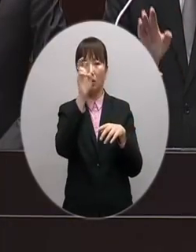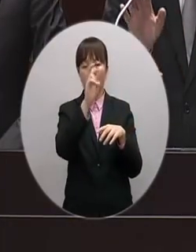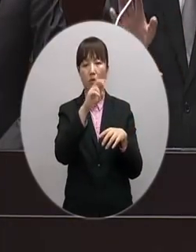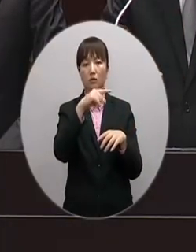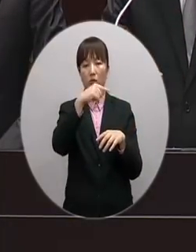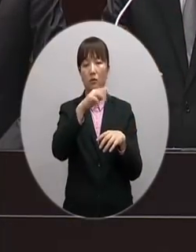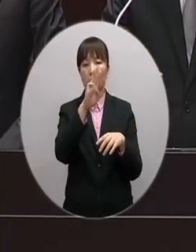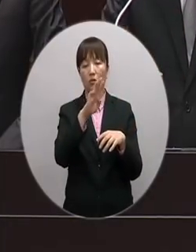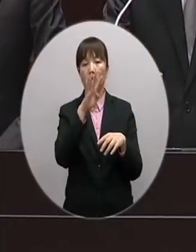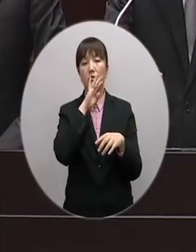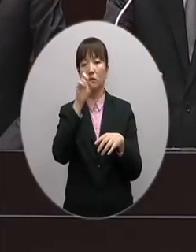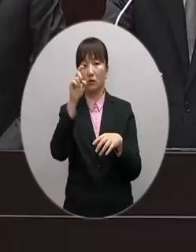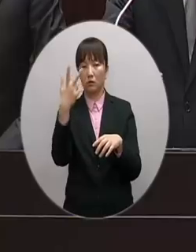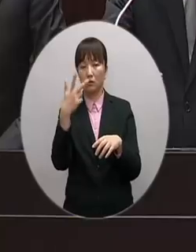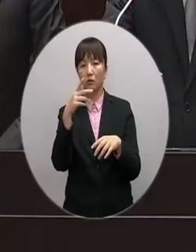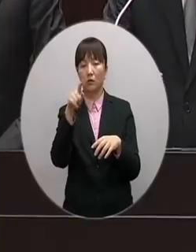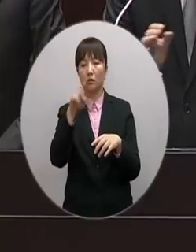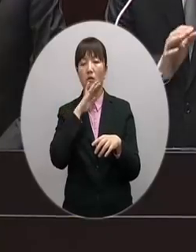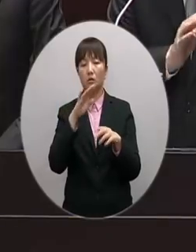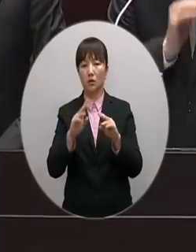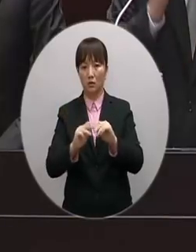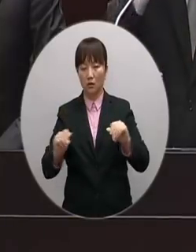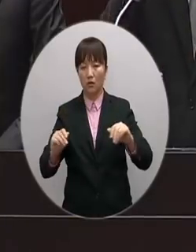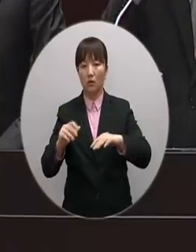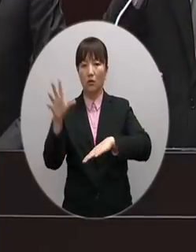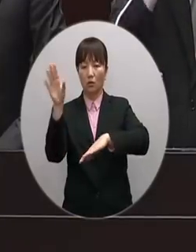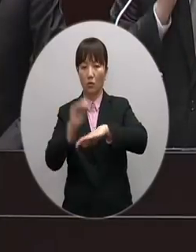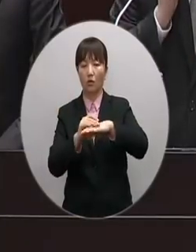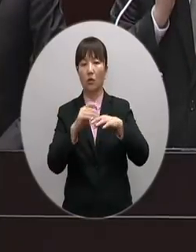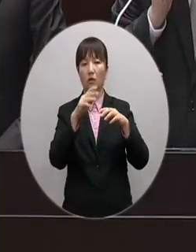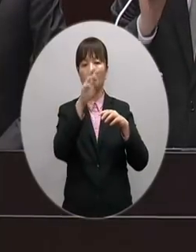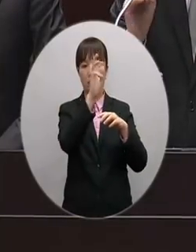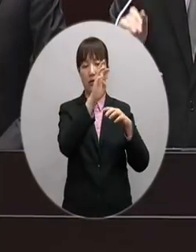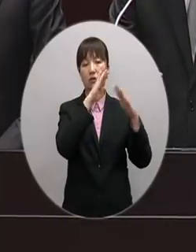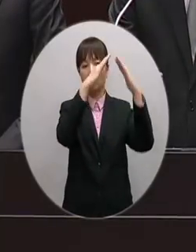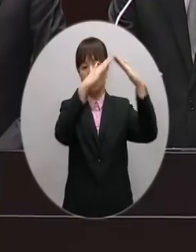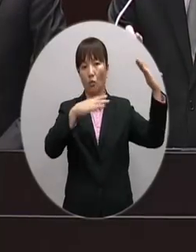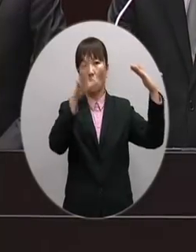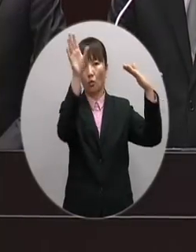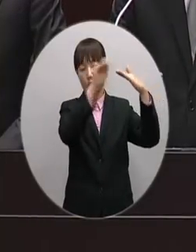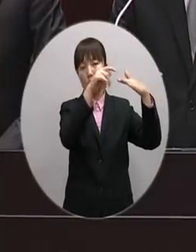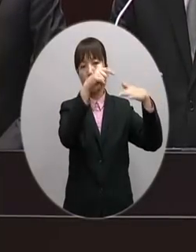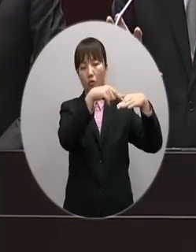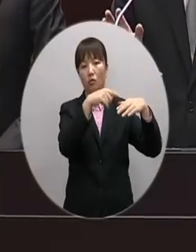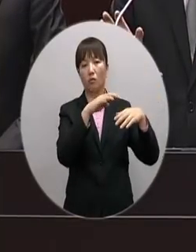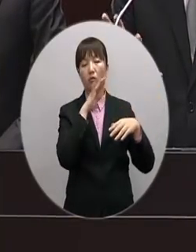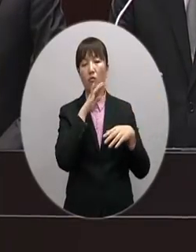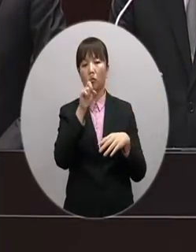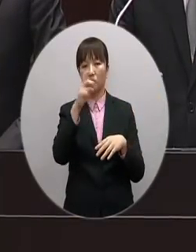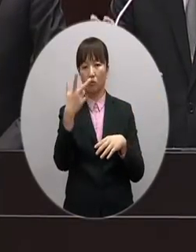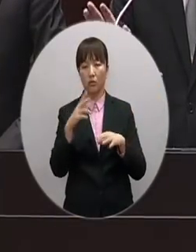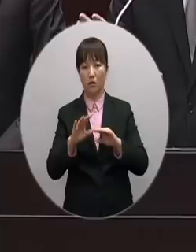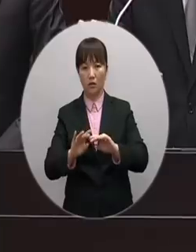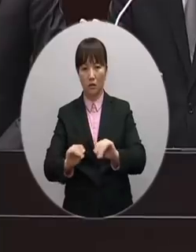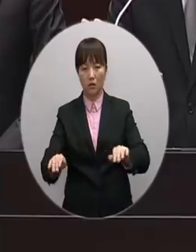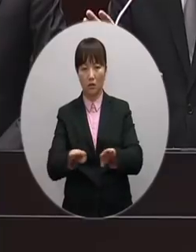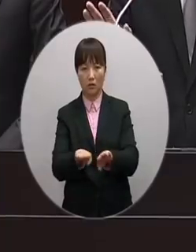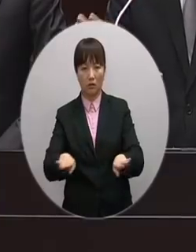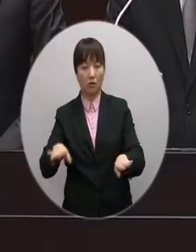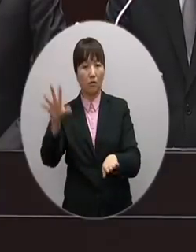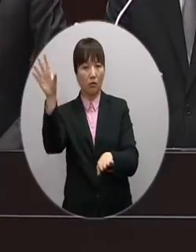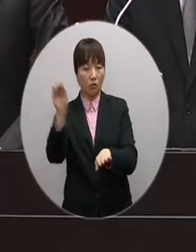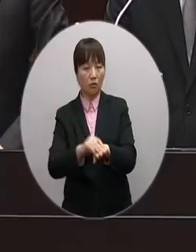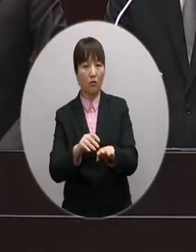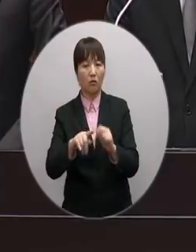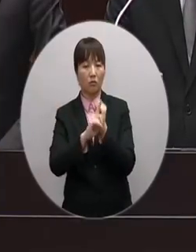20个 GW。17个 GW 是地面型，3个 GW 是屋顶型。那17个 GW 的地面型的蓄地面积